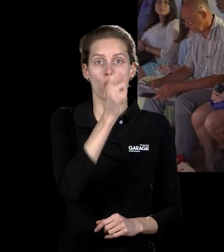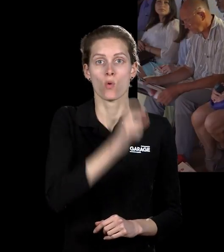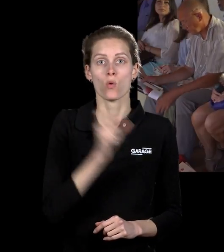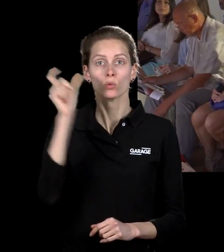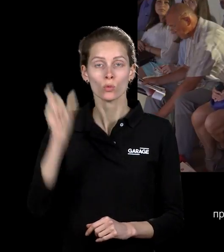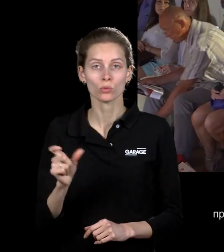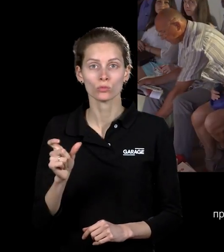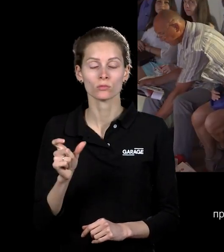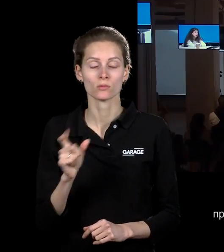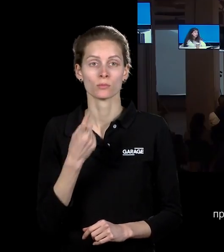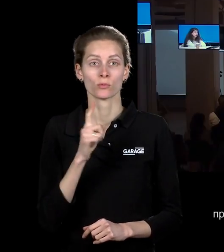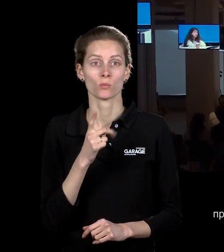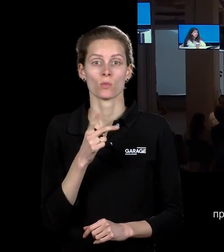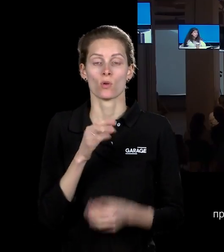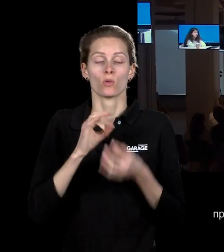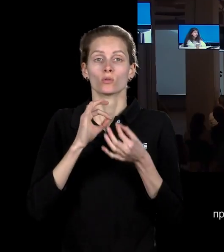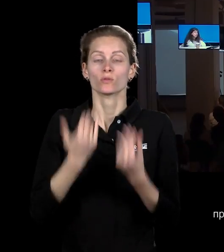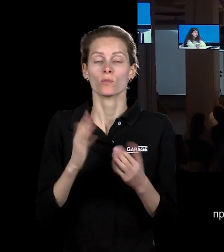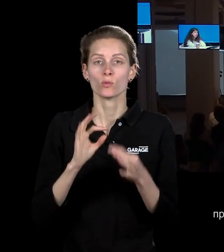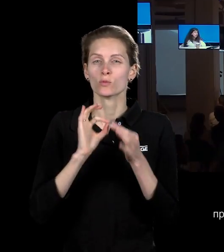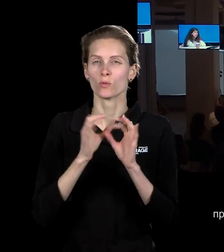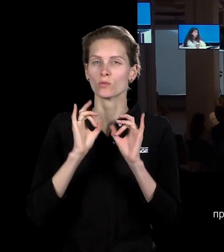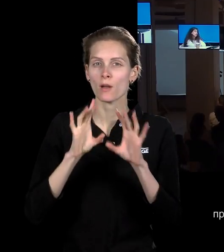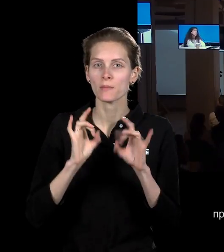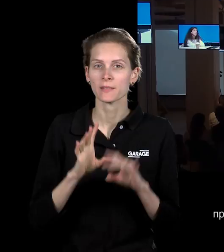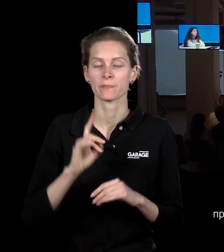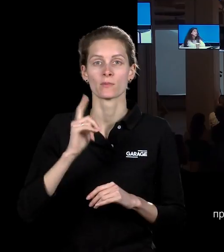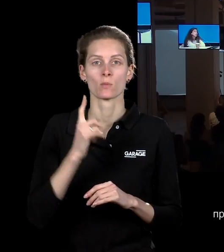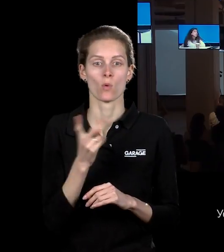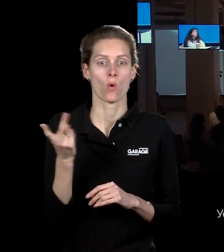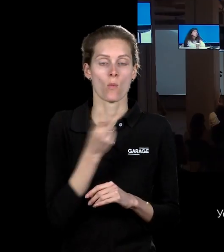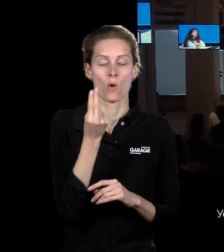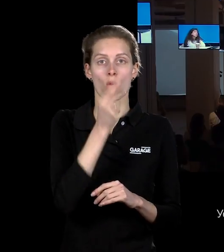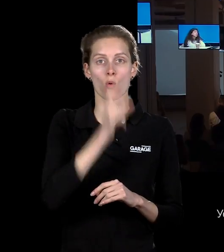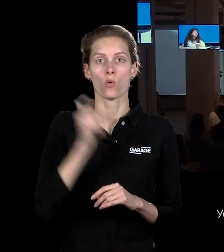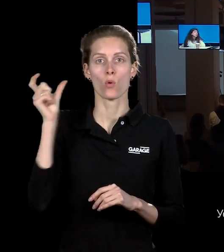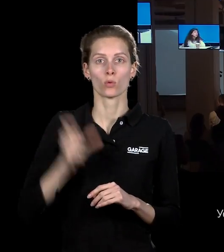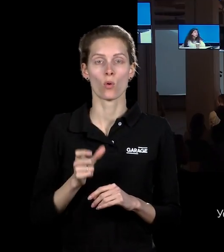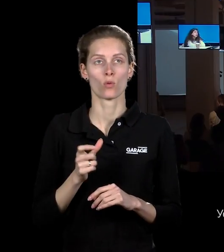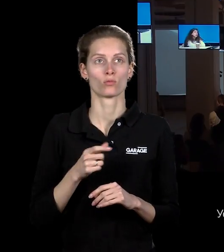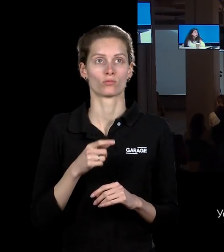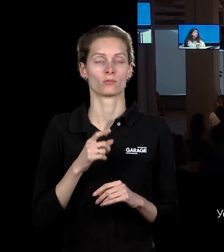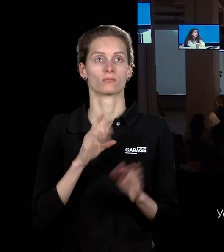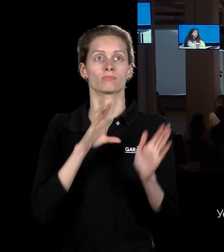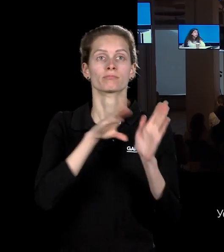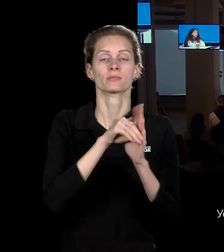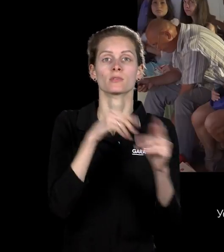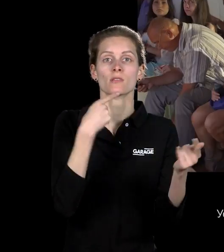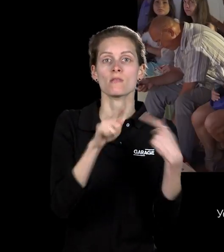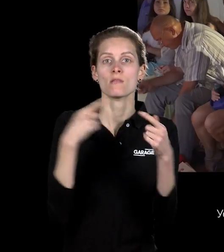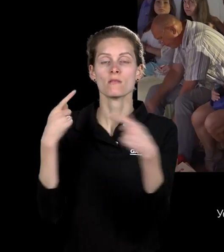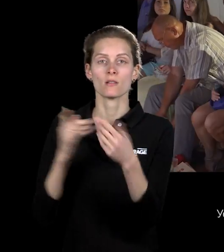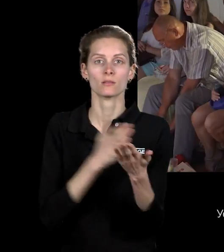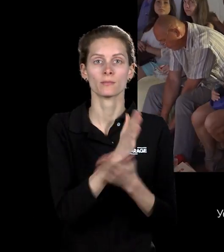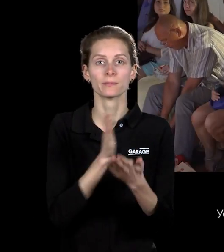художники разных поколений, художники совершенно к разным принадлежащим направлениям. Уолтер де Мария – это художник, которого